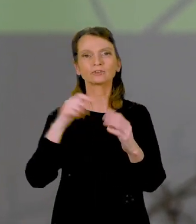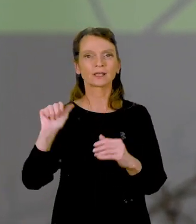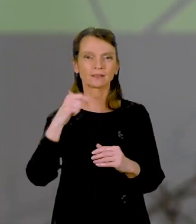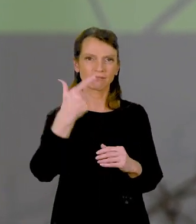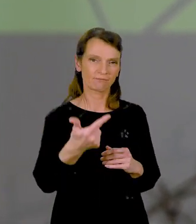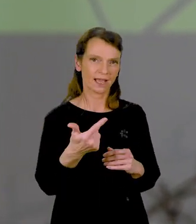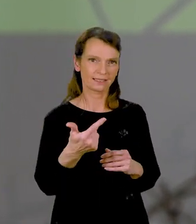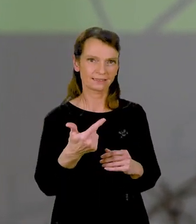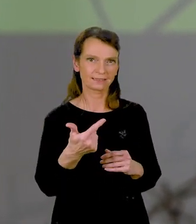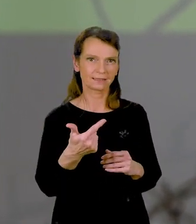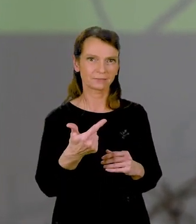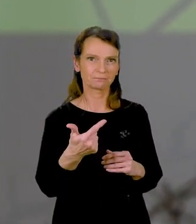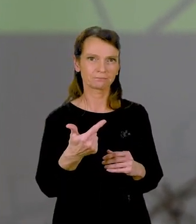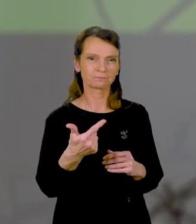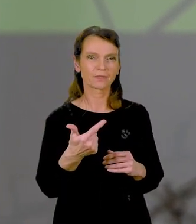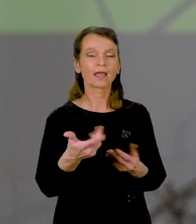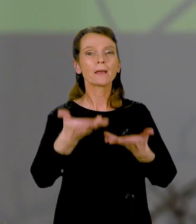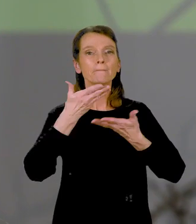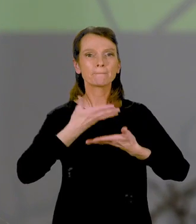2021 prejme